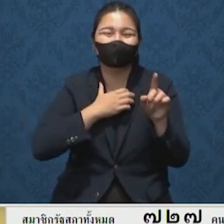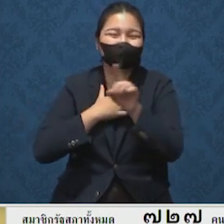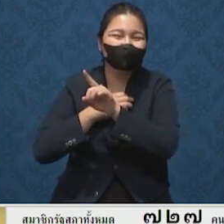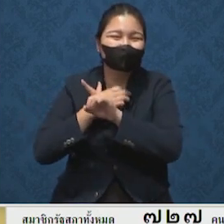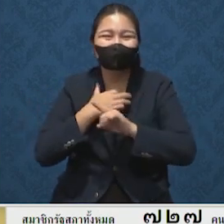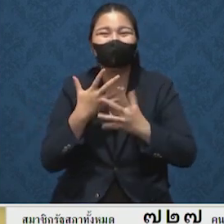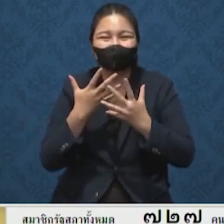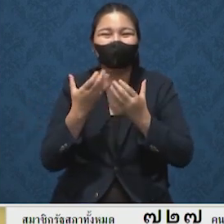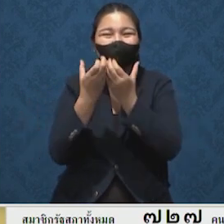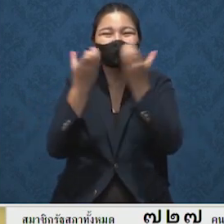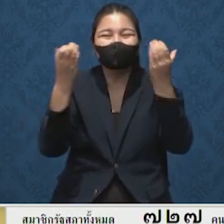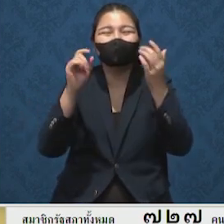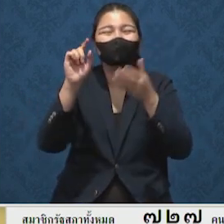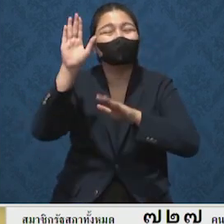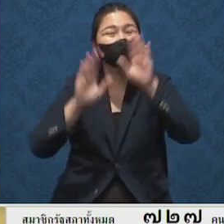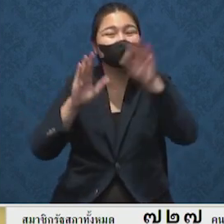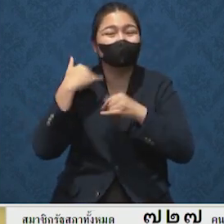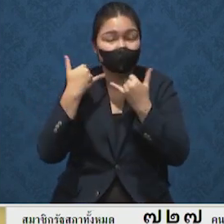แล้วประชาธิปไตยอยู่ในสภาอย่างนี้ไหมครับ